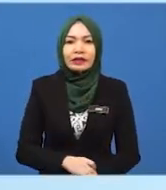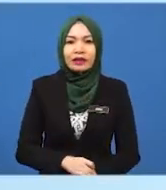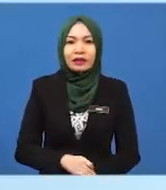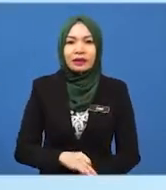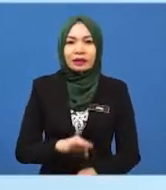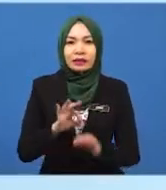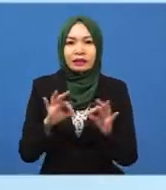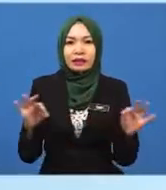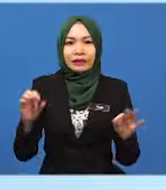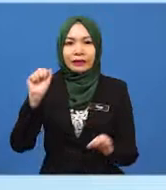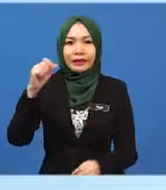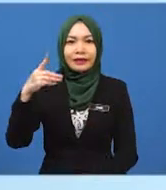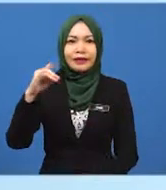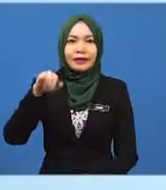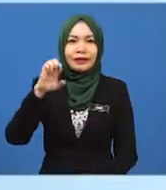Pertama,